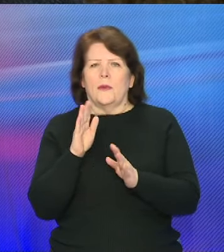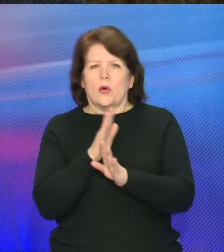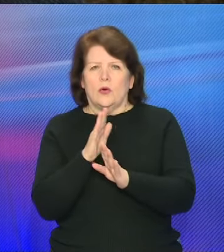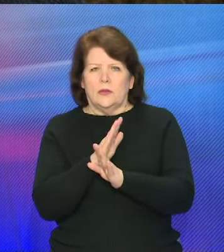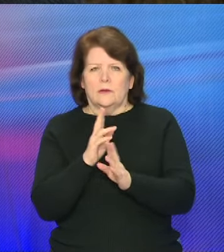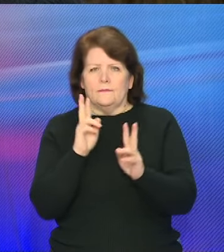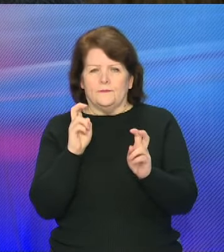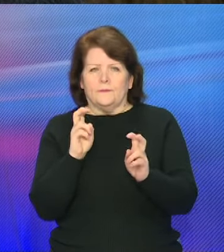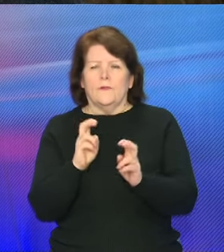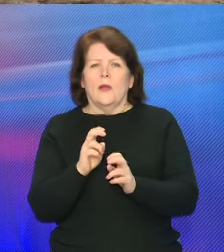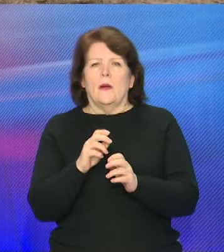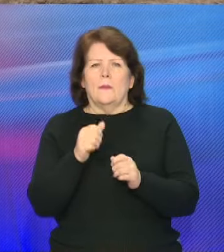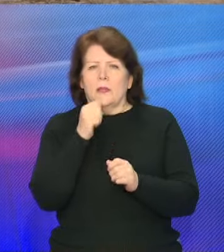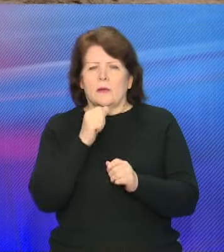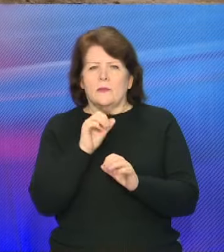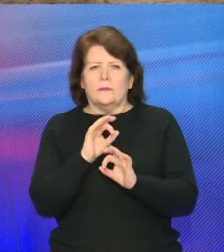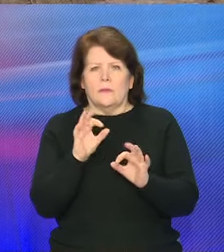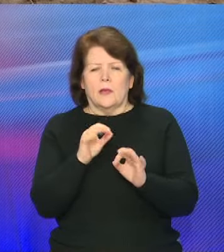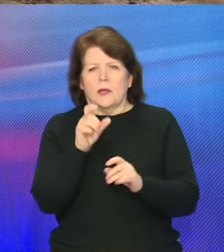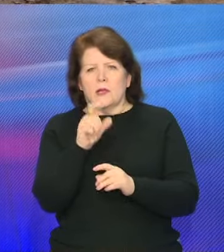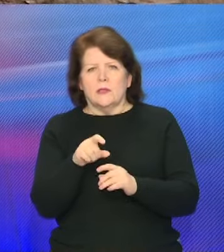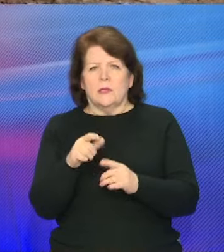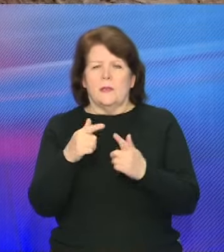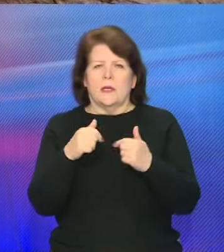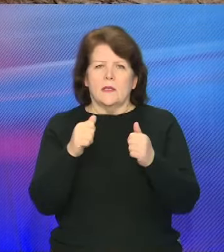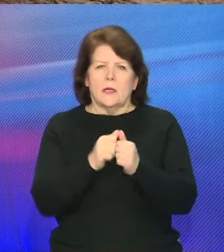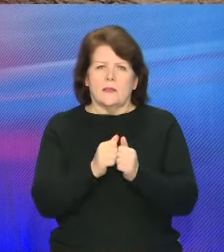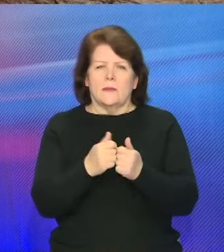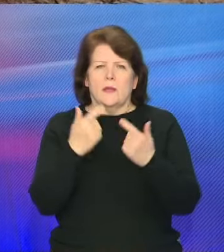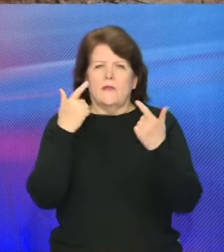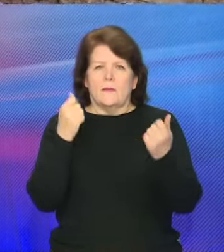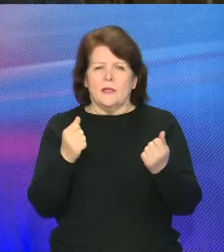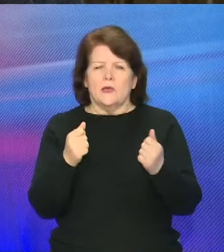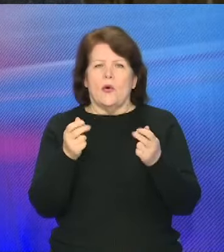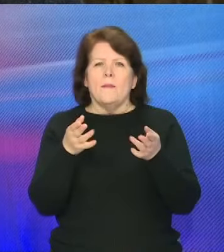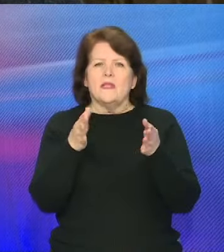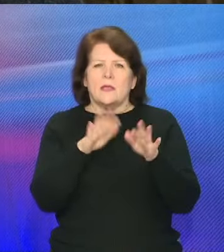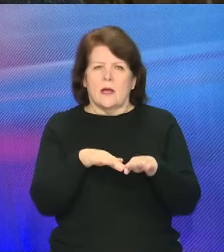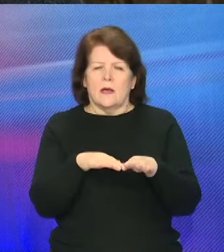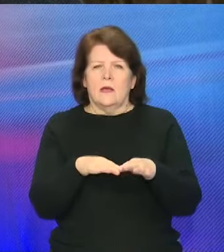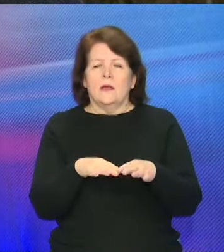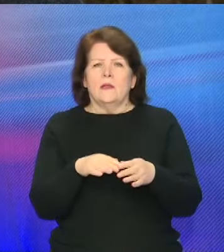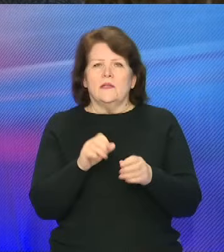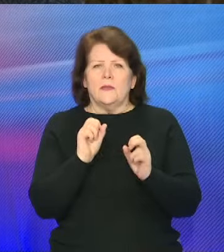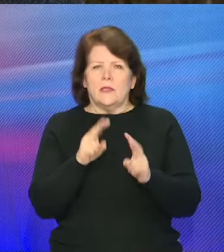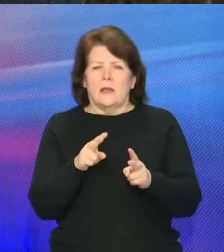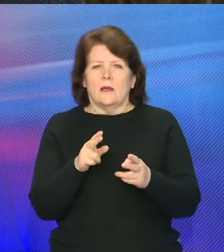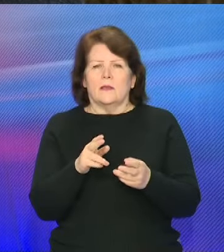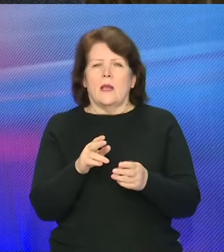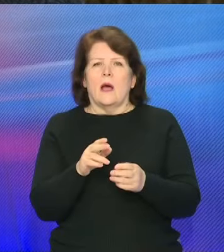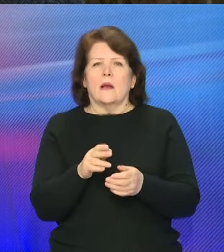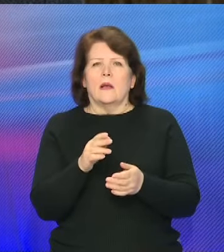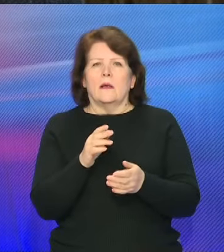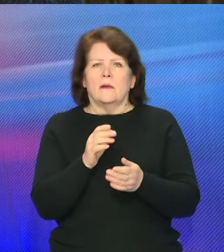возможными способами доносить и до граждан, и до организации информацию о местах и санкционированном размещении отходов, и